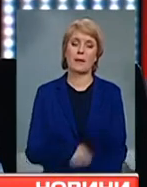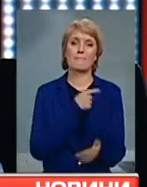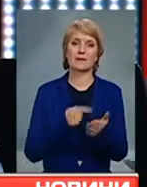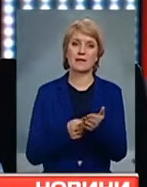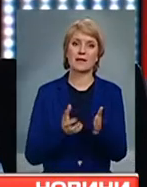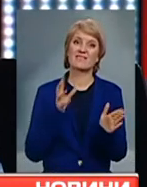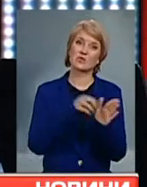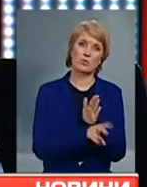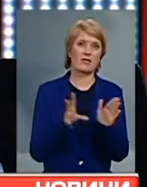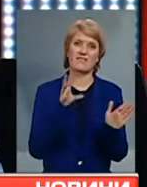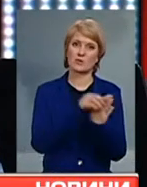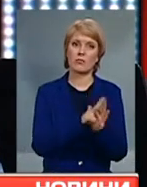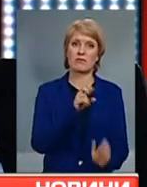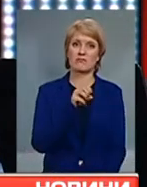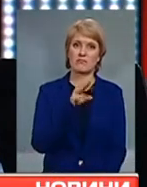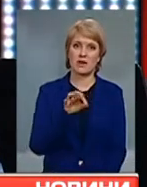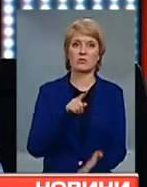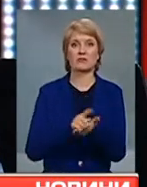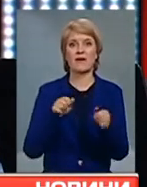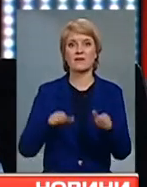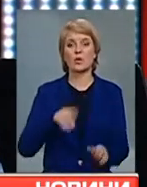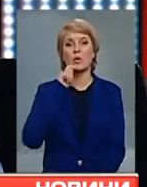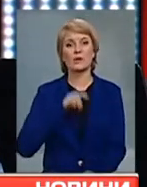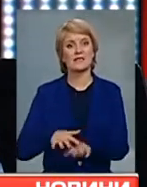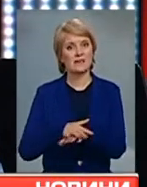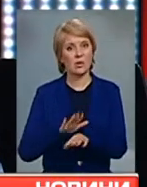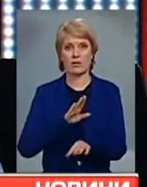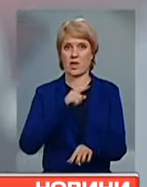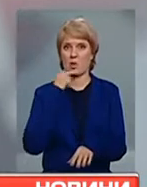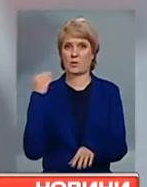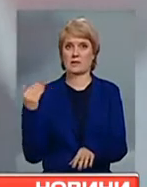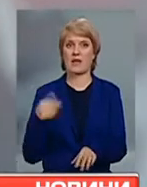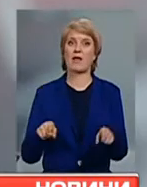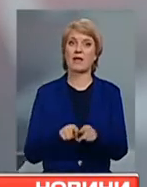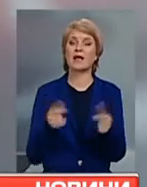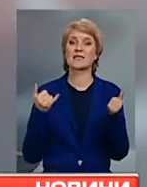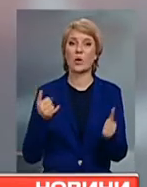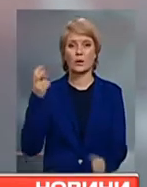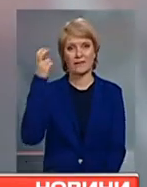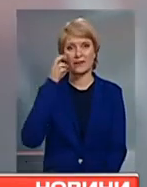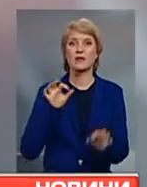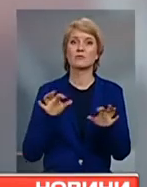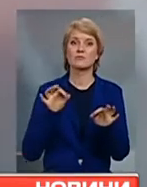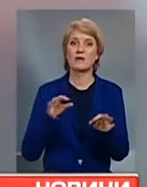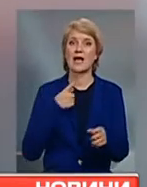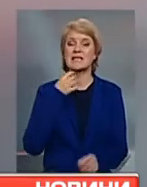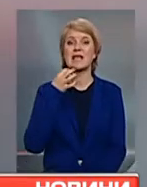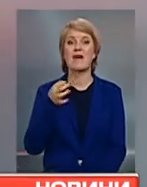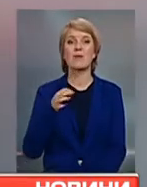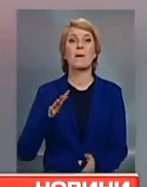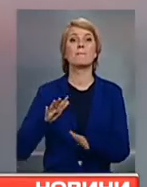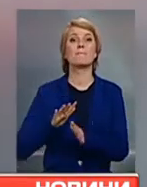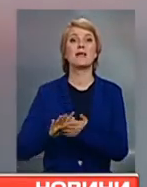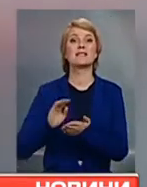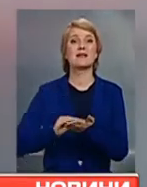Питання вступати чи не вступати до НАТО має вирішувати український народ, а не Росія. Так сьогодні у Києві прокоментував заяву прес-секретаря російського